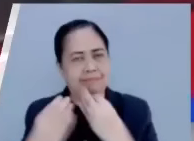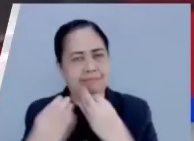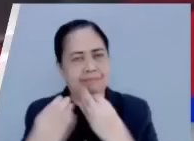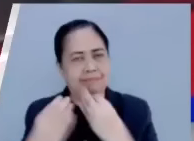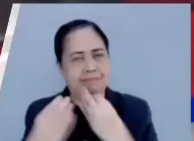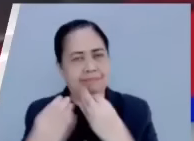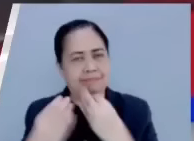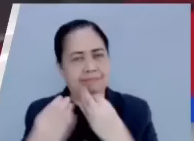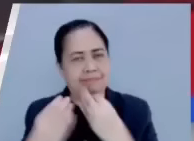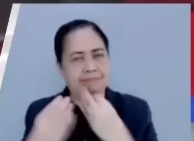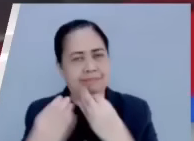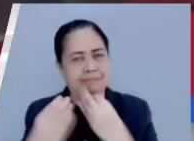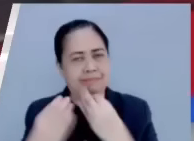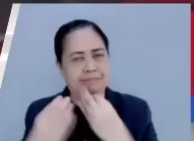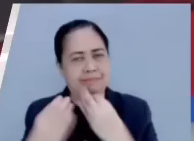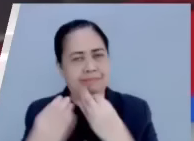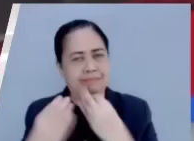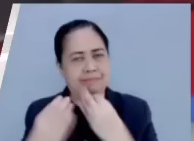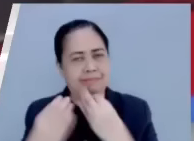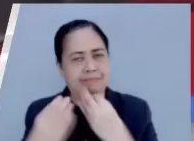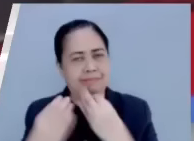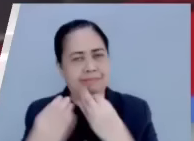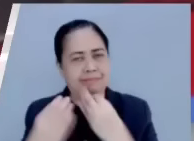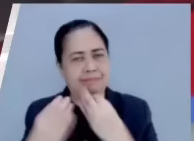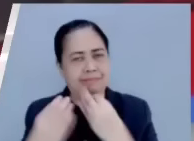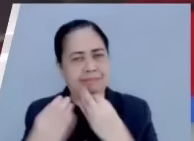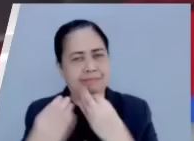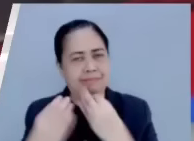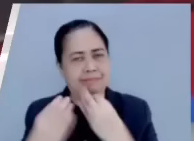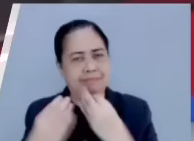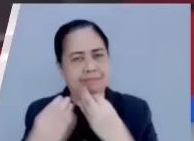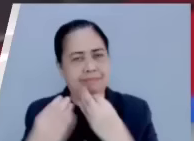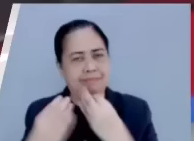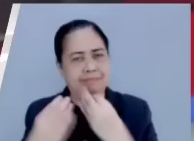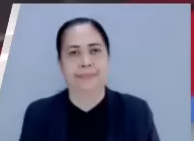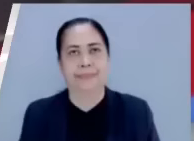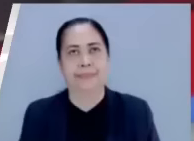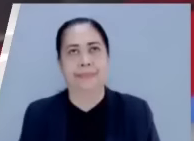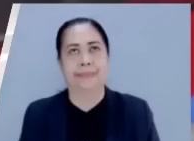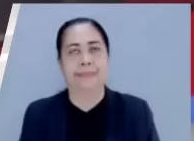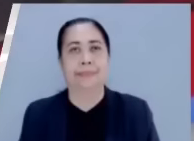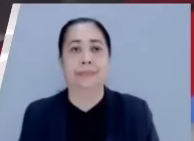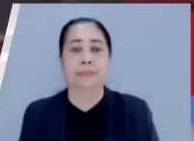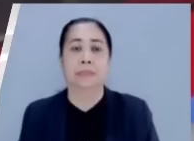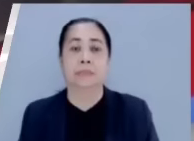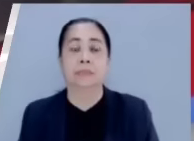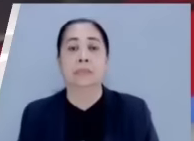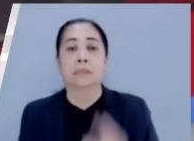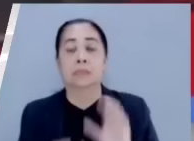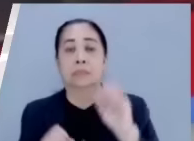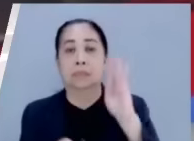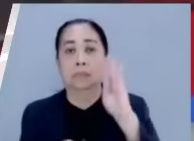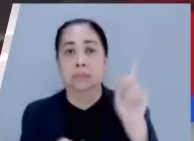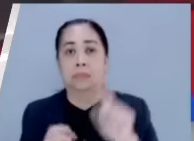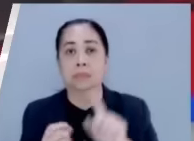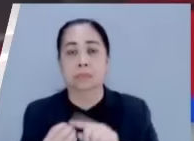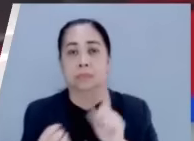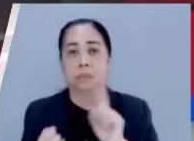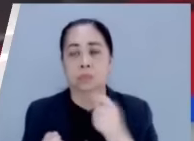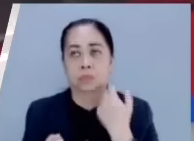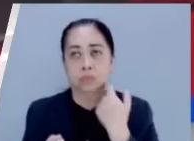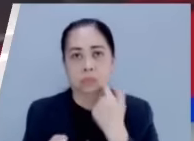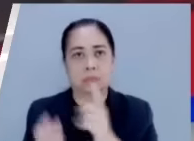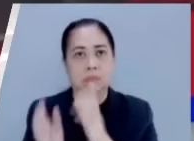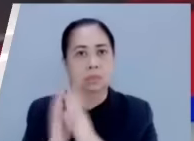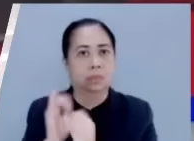Napailing si Pangulong Bongbong Marcos sa kanyang pagdalaw sa puntod ni dating Pangulong Ferdinand Marcos kaugnay ng naging pahayag ni